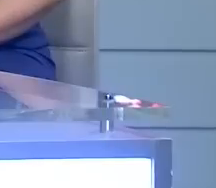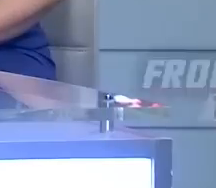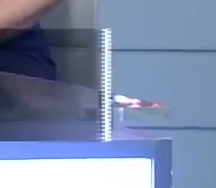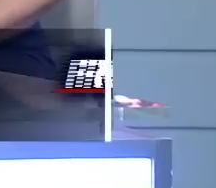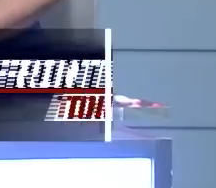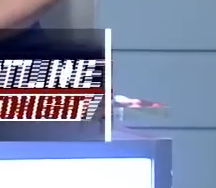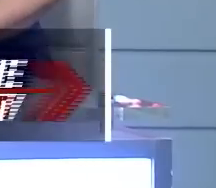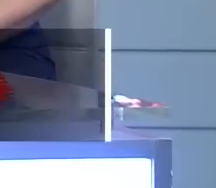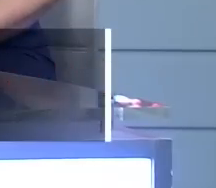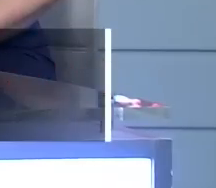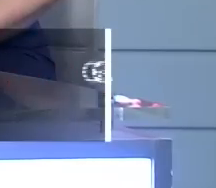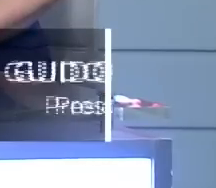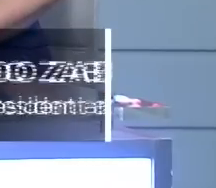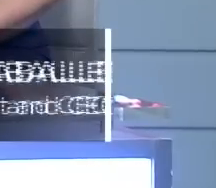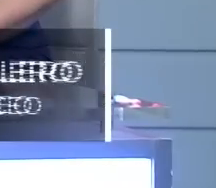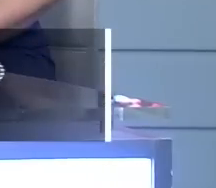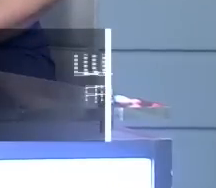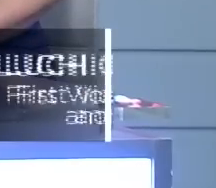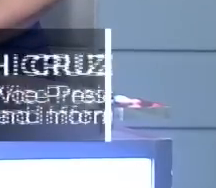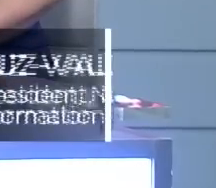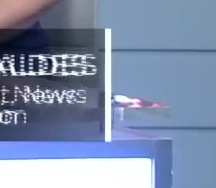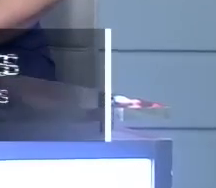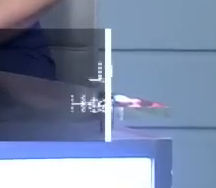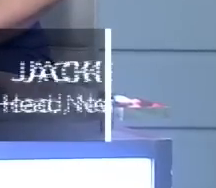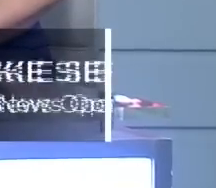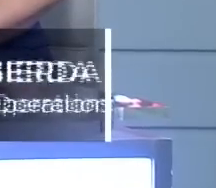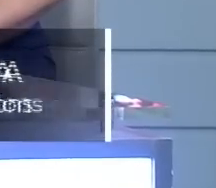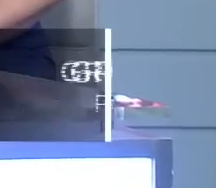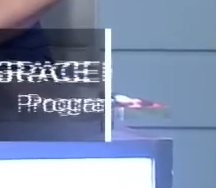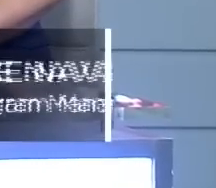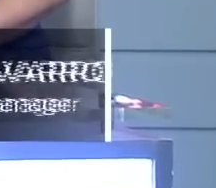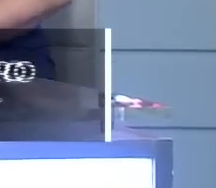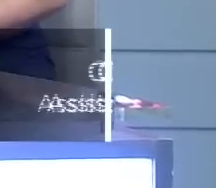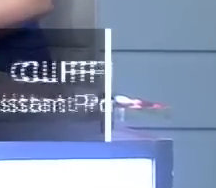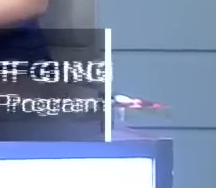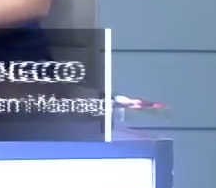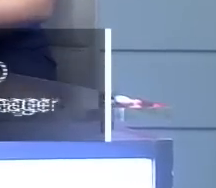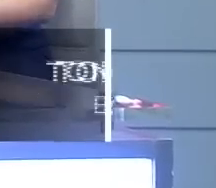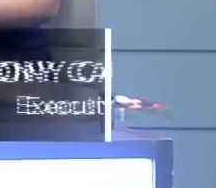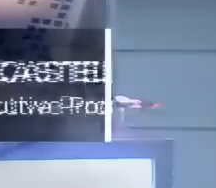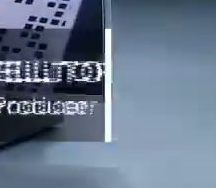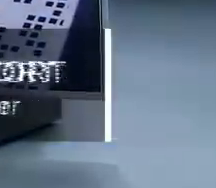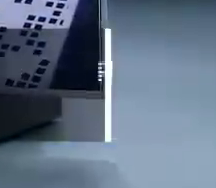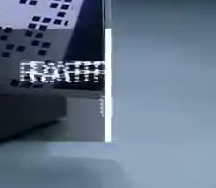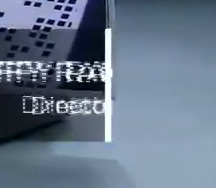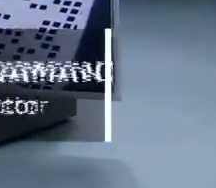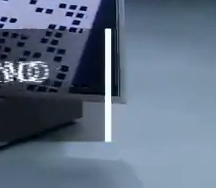kasangga sa pagbabalita. Ako po si Mehan Los Maños. Ako naman po si Edlingao. Hanggang sa lunes mga kapatid, magandang gabi.